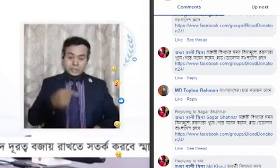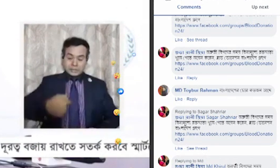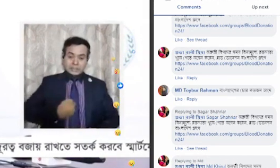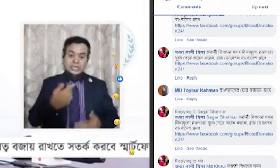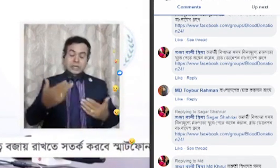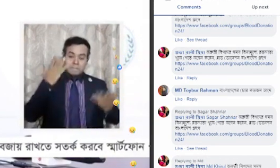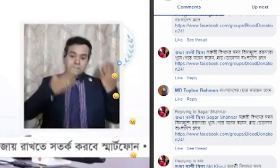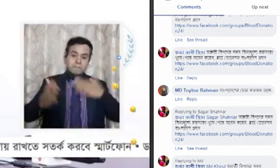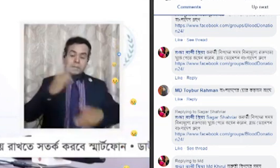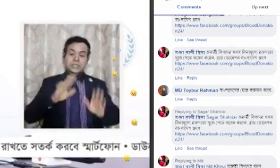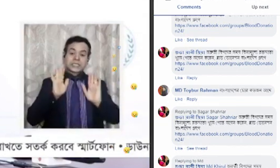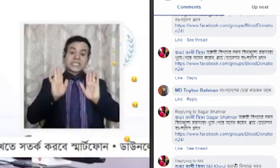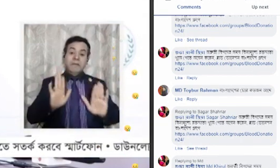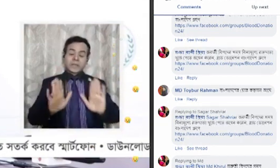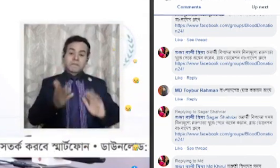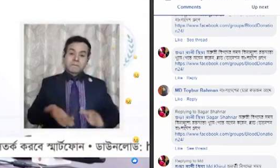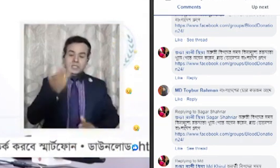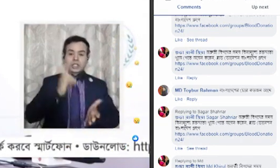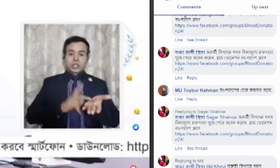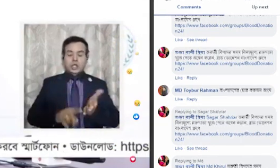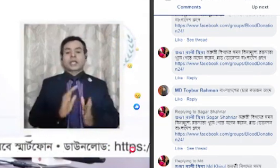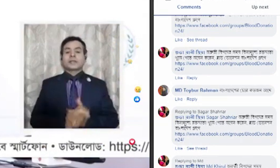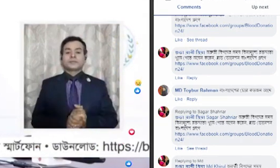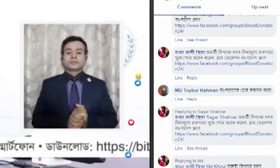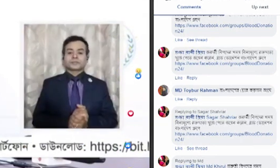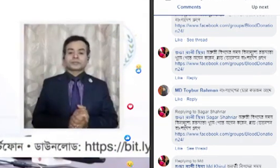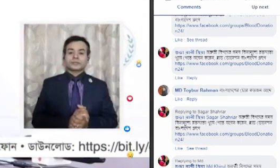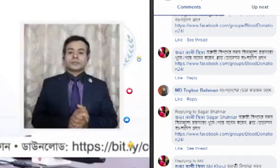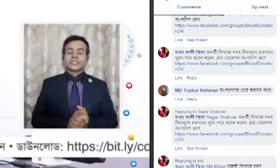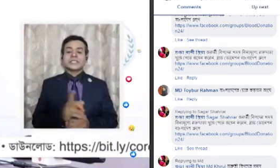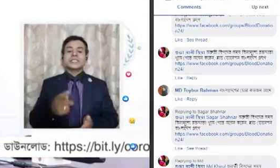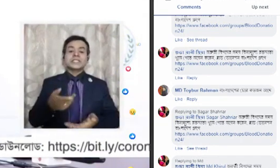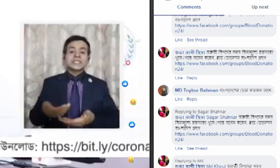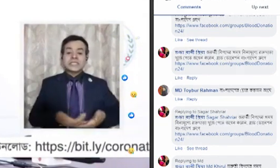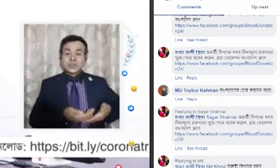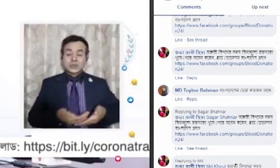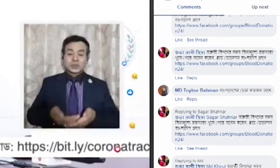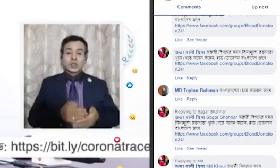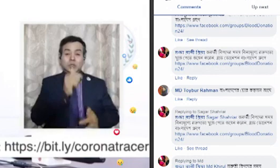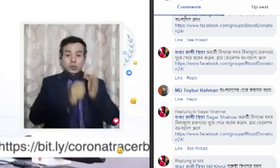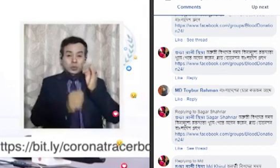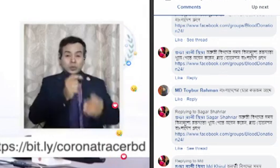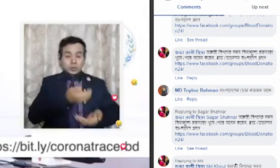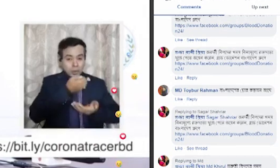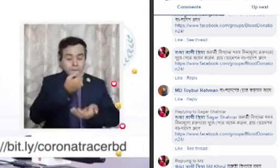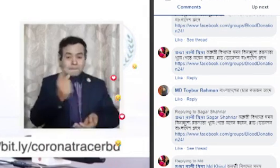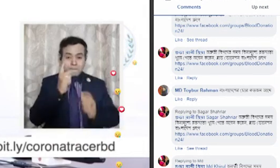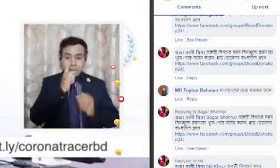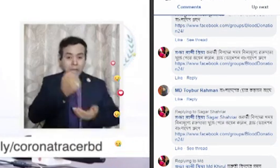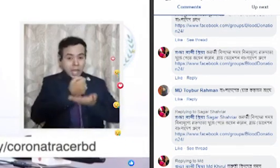যেন সকলে খেয়াল রাখেন এবং গর্ভবতী মারা নিজেরাও নিজেদের যত্ন নেবেন এবং করোনা প্রতিরোধের বিষয়ে আপনারা সতর্ক থাকবেন।